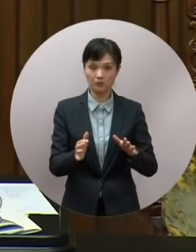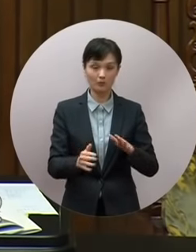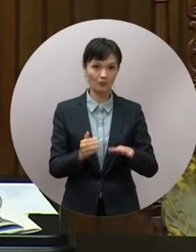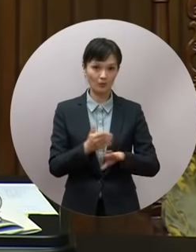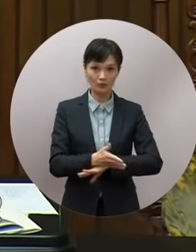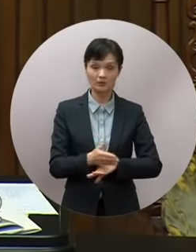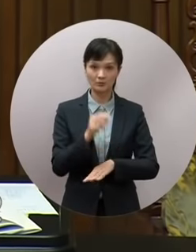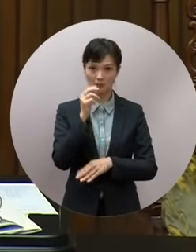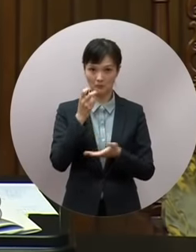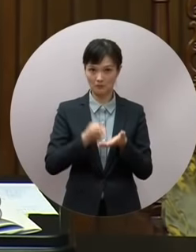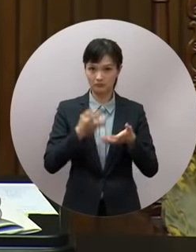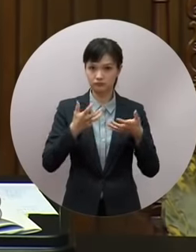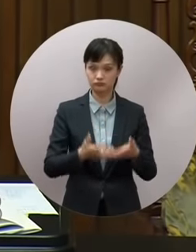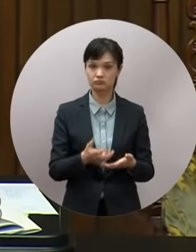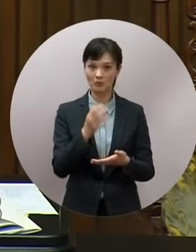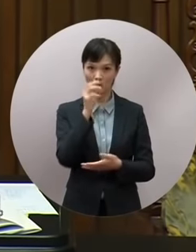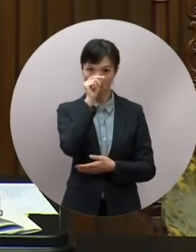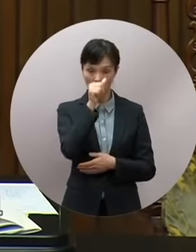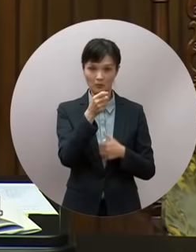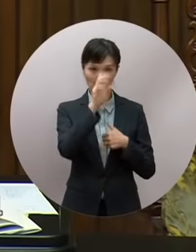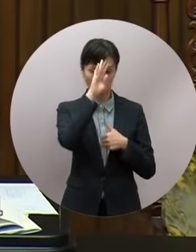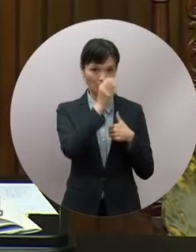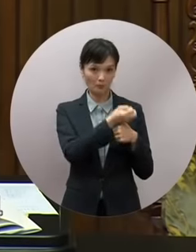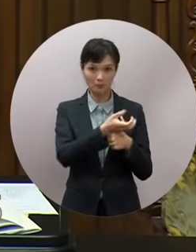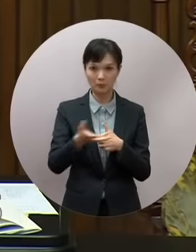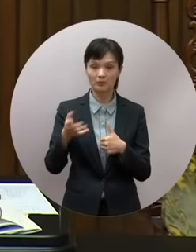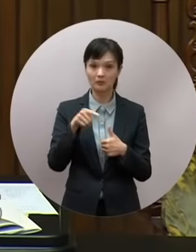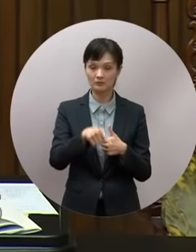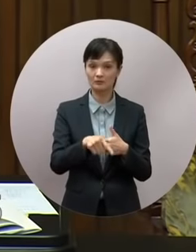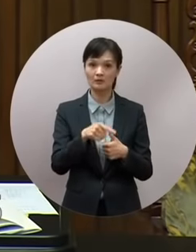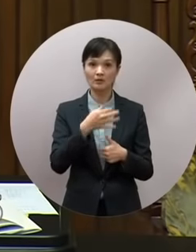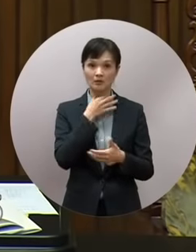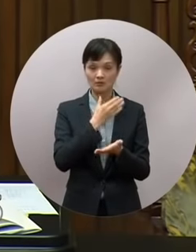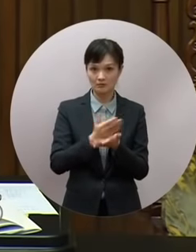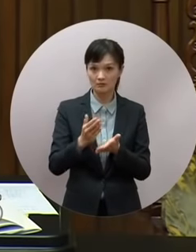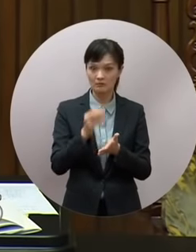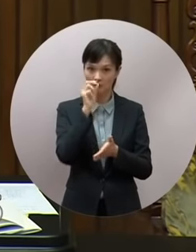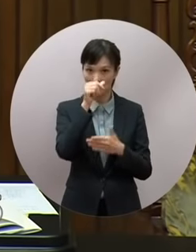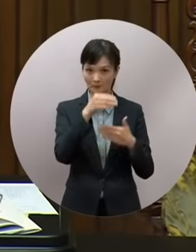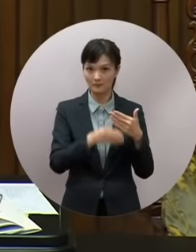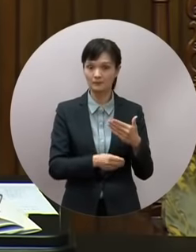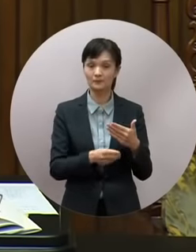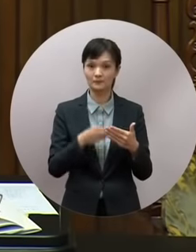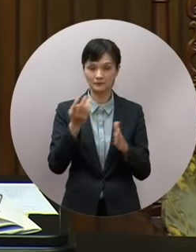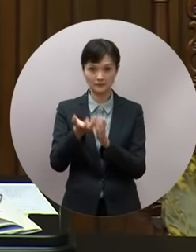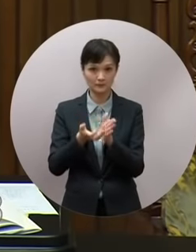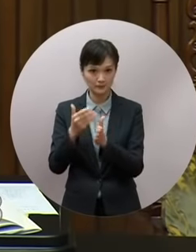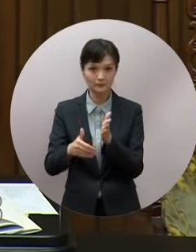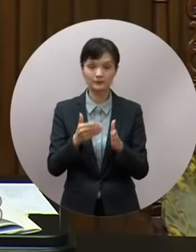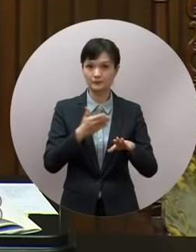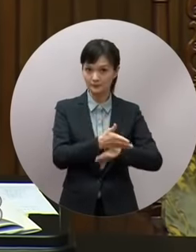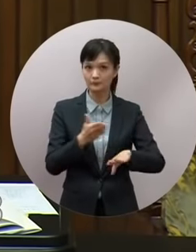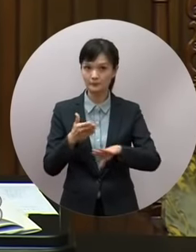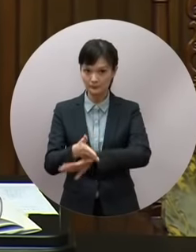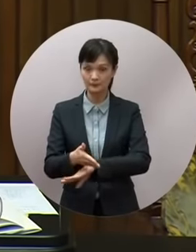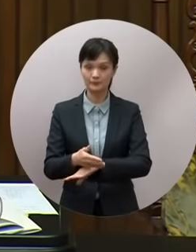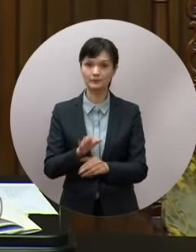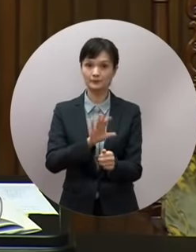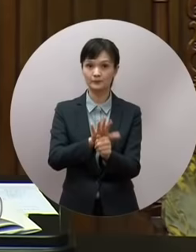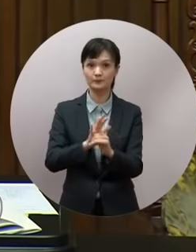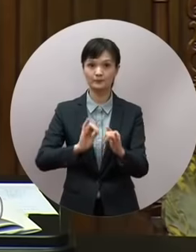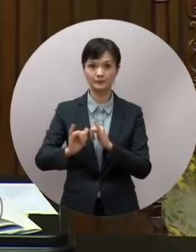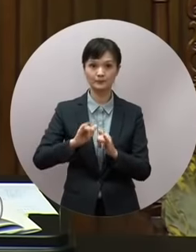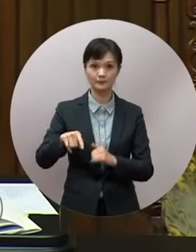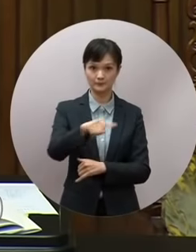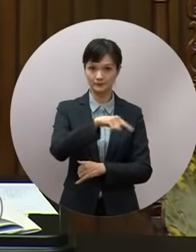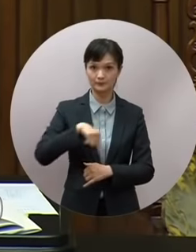殊传染性肺炎防治及纾困振兴特别条例》与特别预算，协助全国人民度过